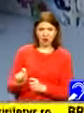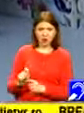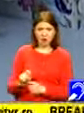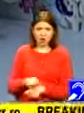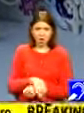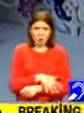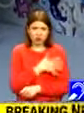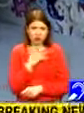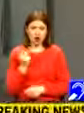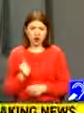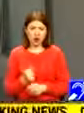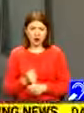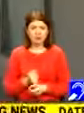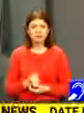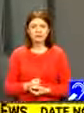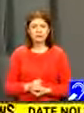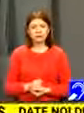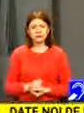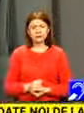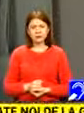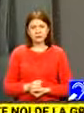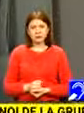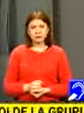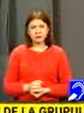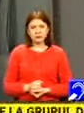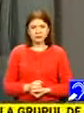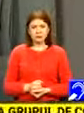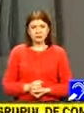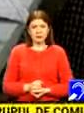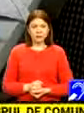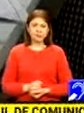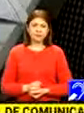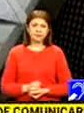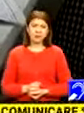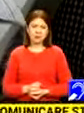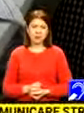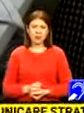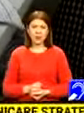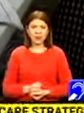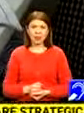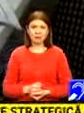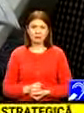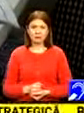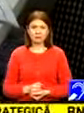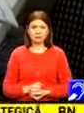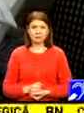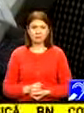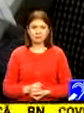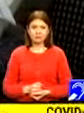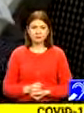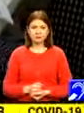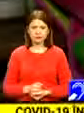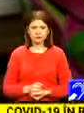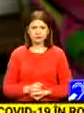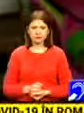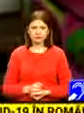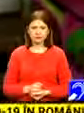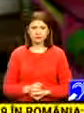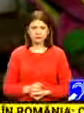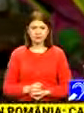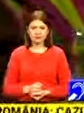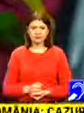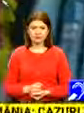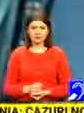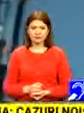emoțional. Această generație se află cumva într-un risc. Asta pentru că și poate părinții sunt mult prea ocupați în de dea